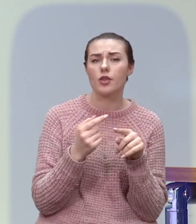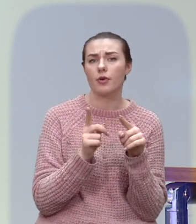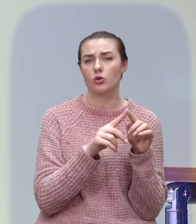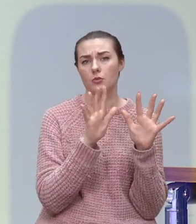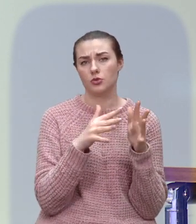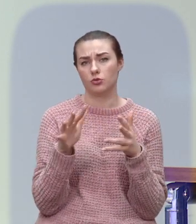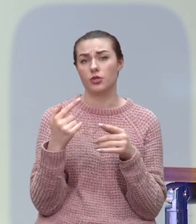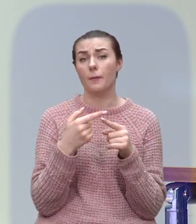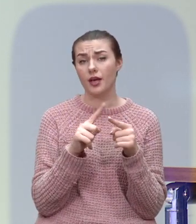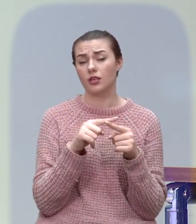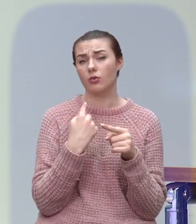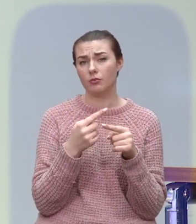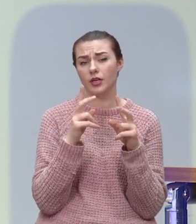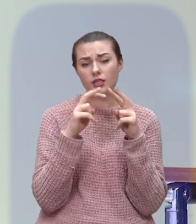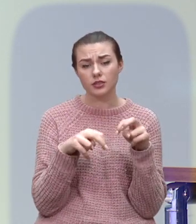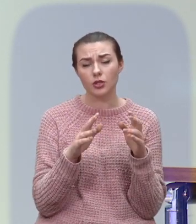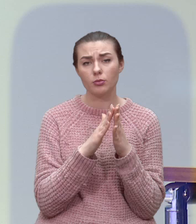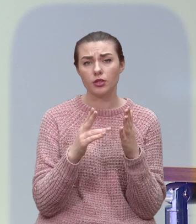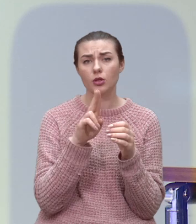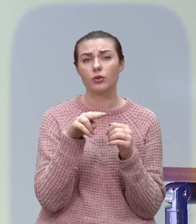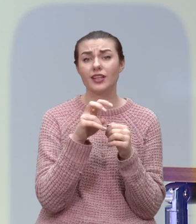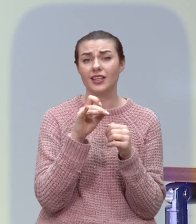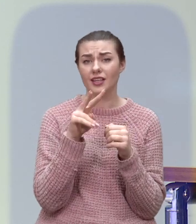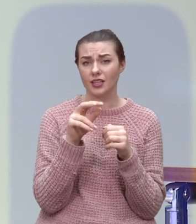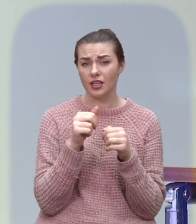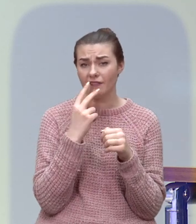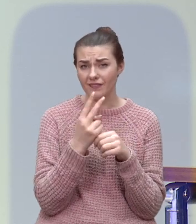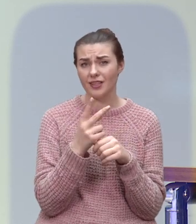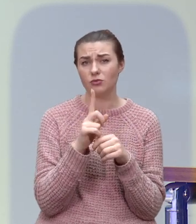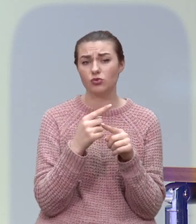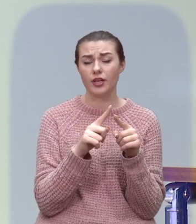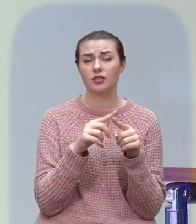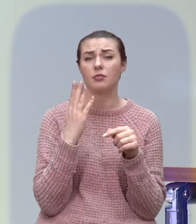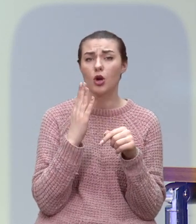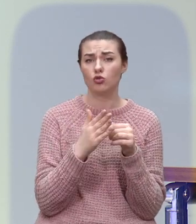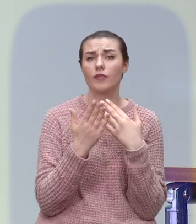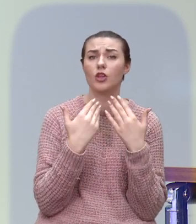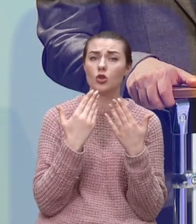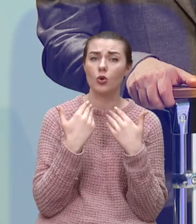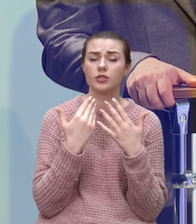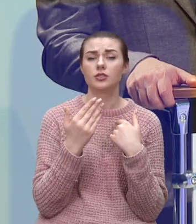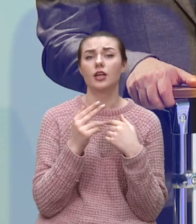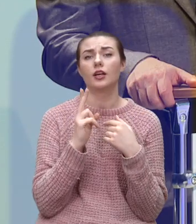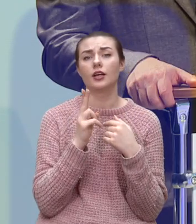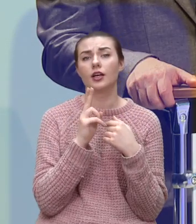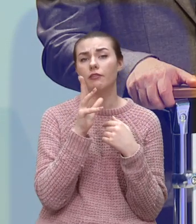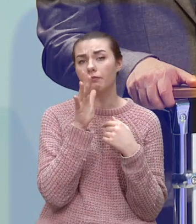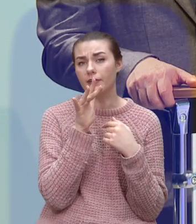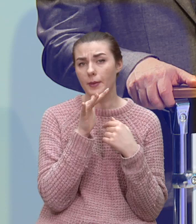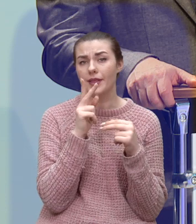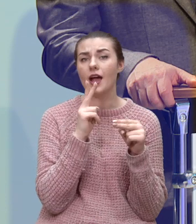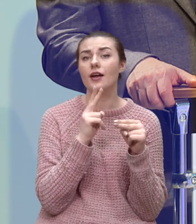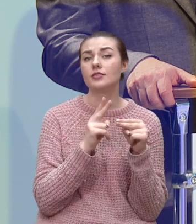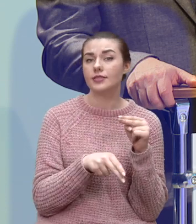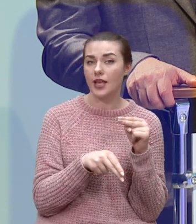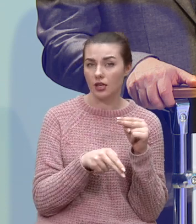которые происходят и поэтому мы следует него данила четко видим что она как раз эти пророчества относятся ко времени